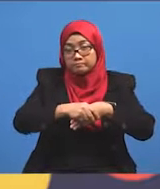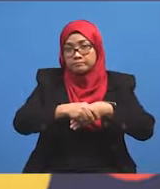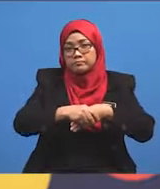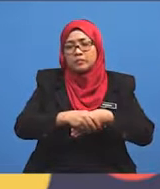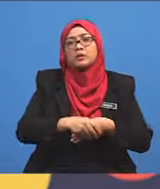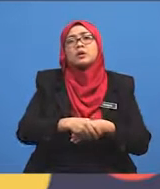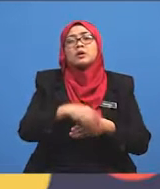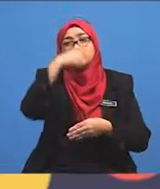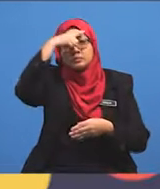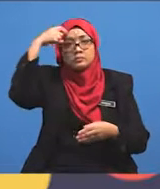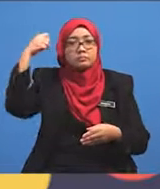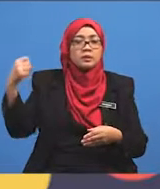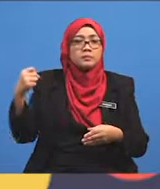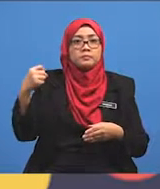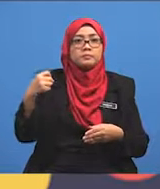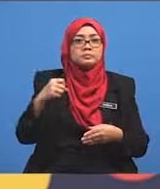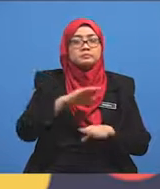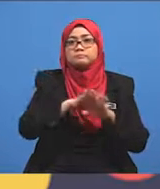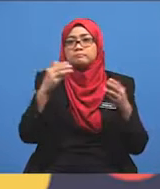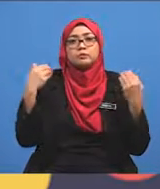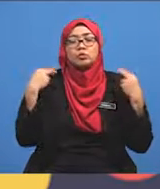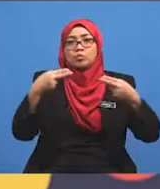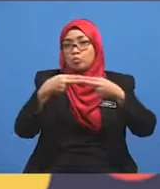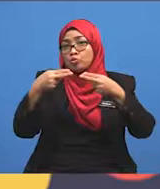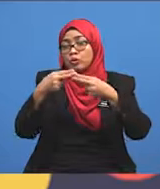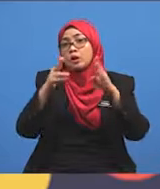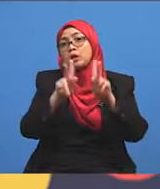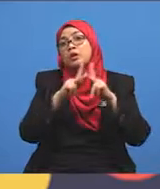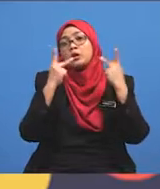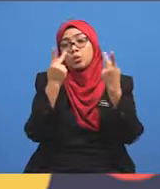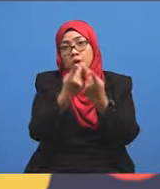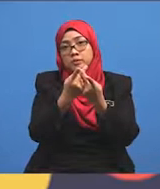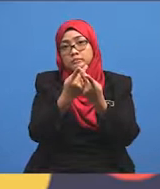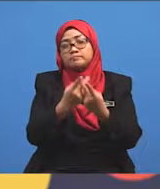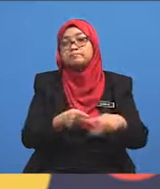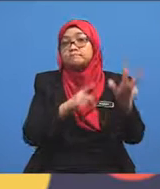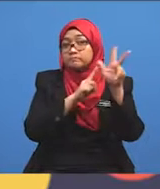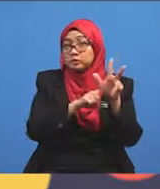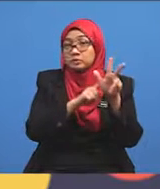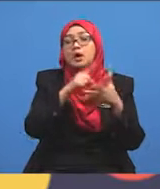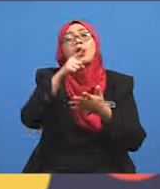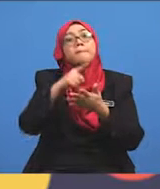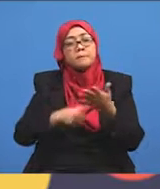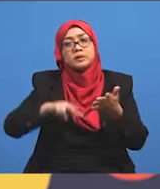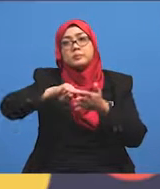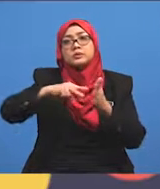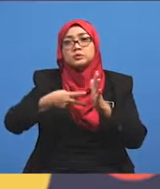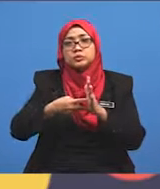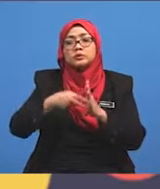keluarga. Dan yang seterusnya murid-murid, apakah yang dimaksudkan dengan